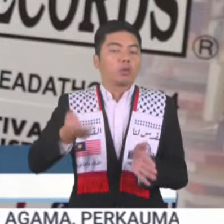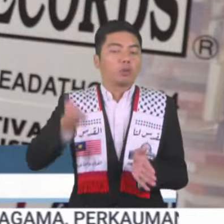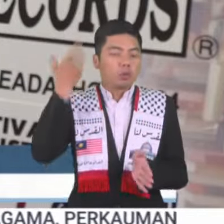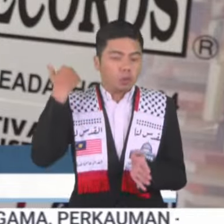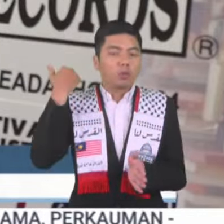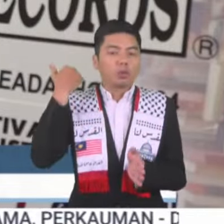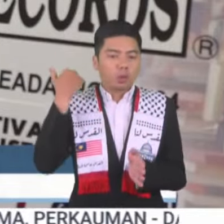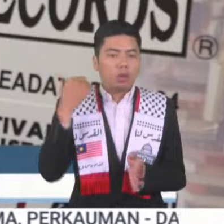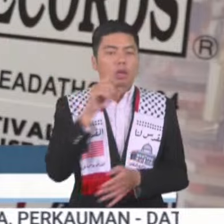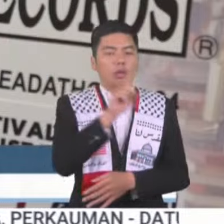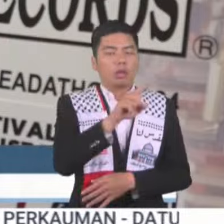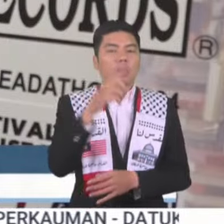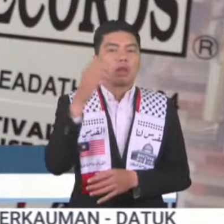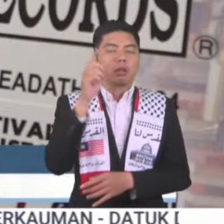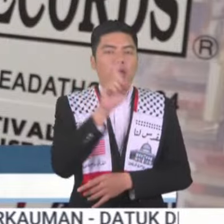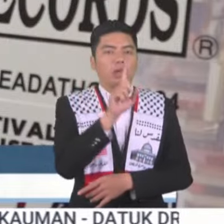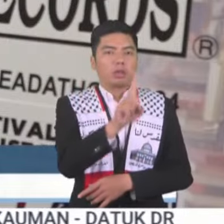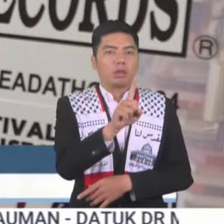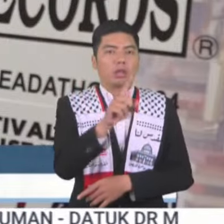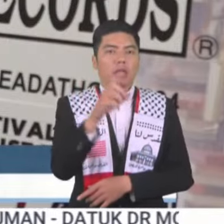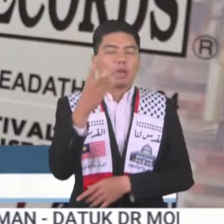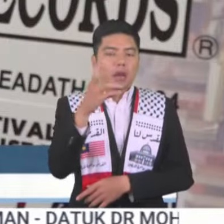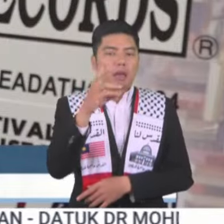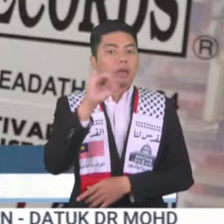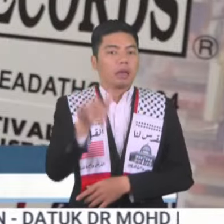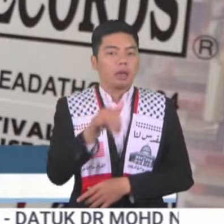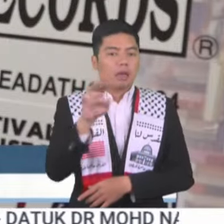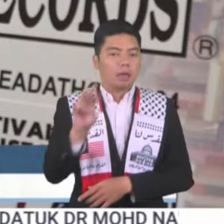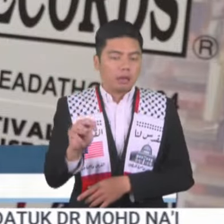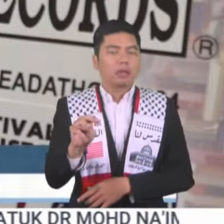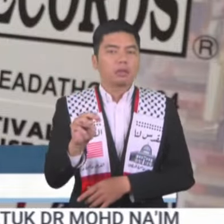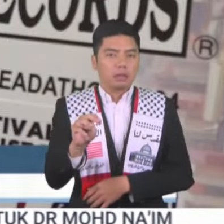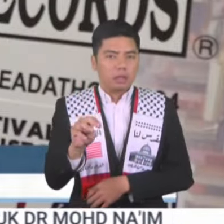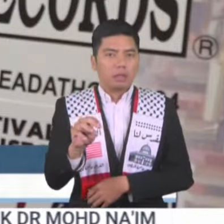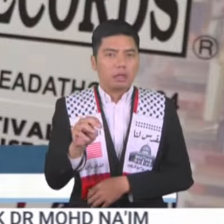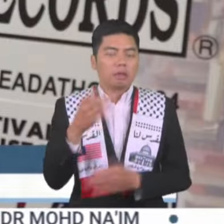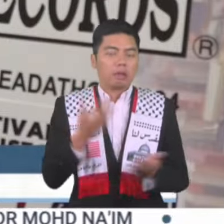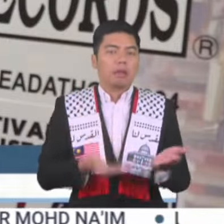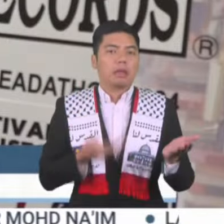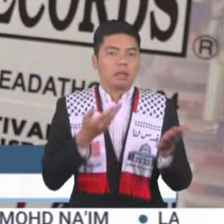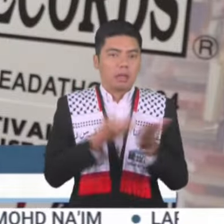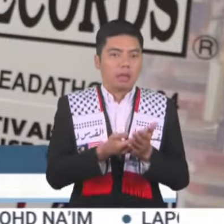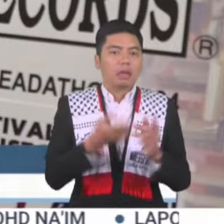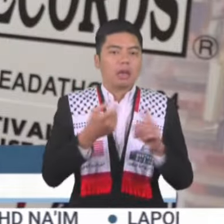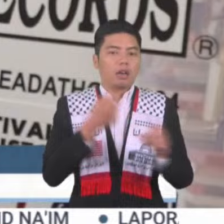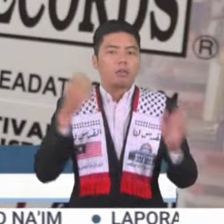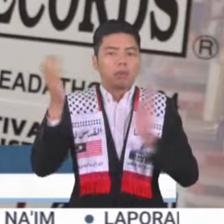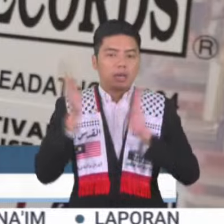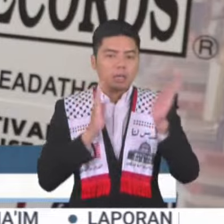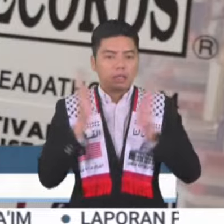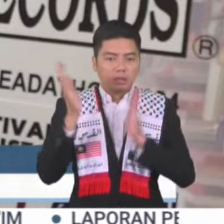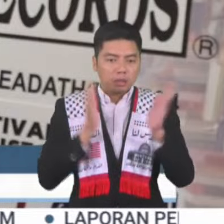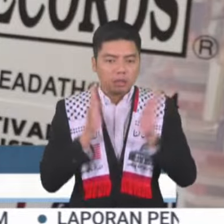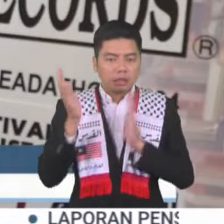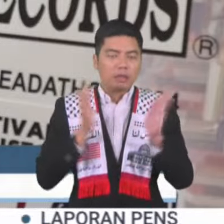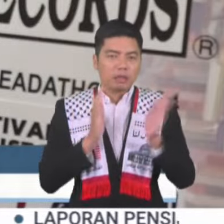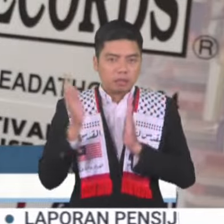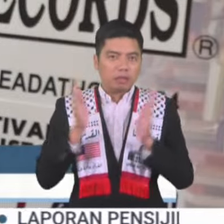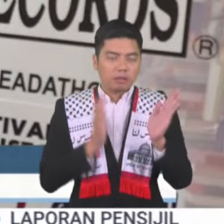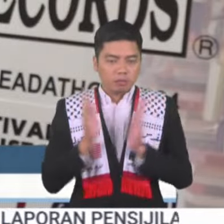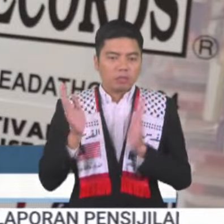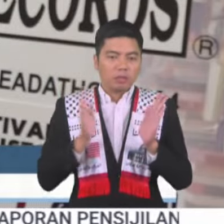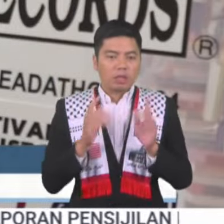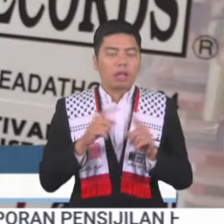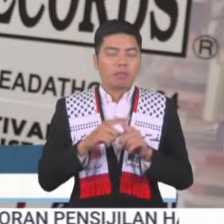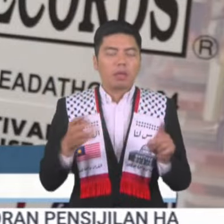316 jam bagi aktiviti membaca tanpa henti ataupun cadangan daripada pihak Malaysia World of Record adalah the longest